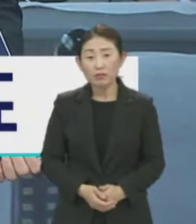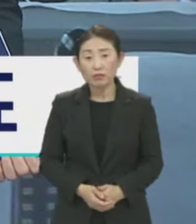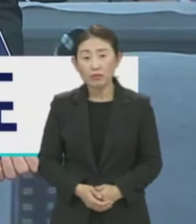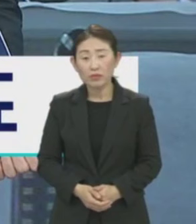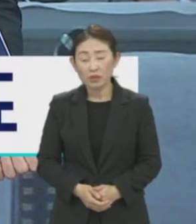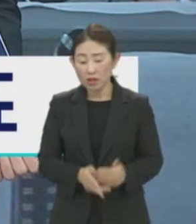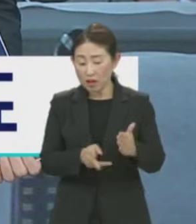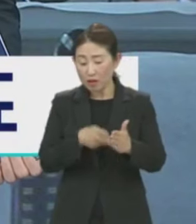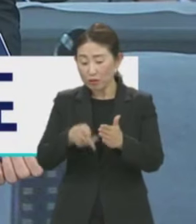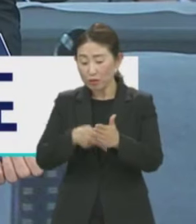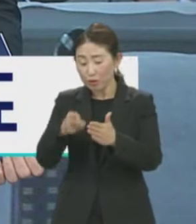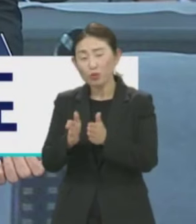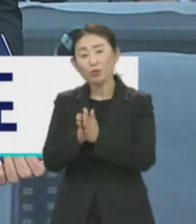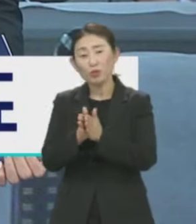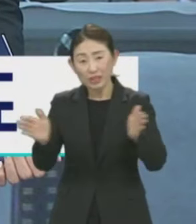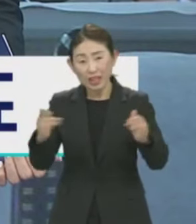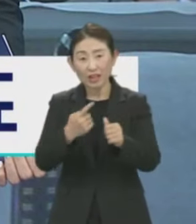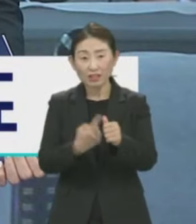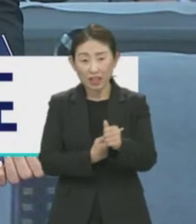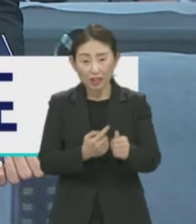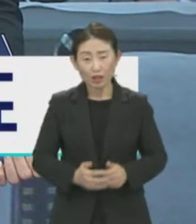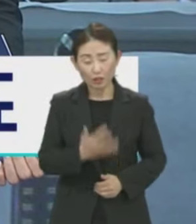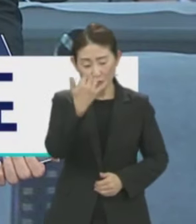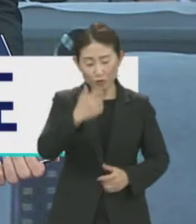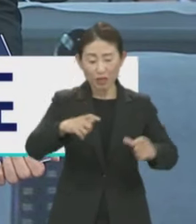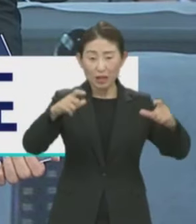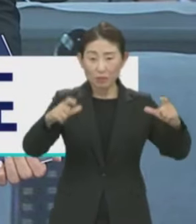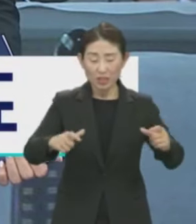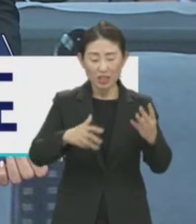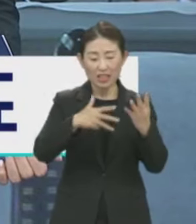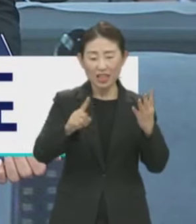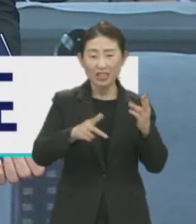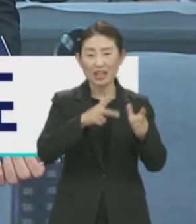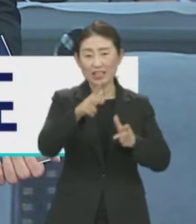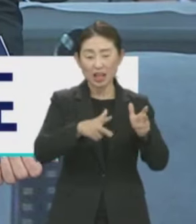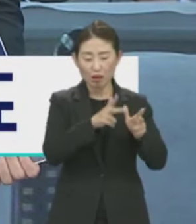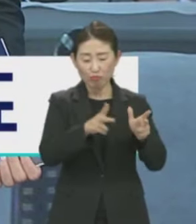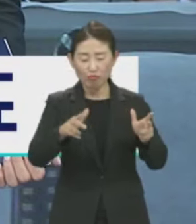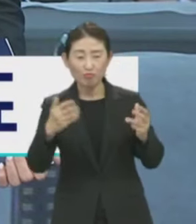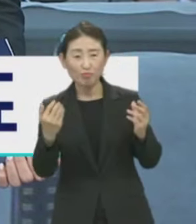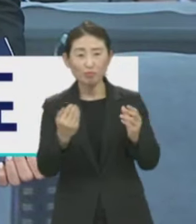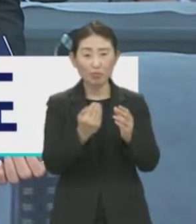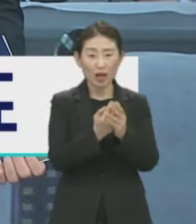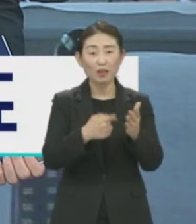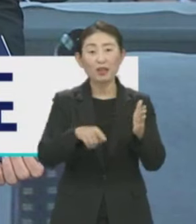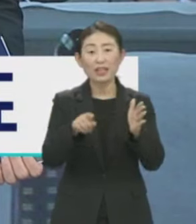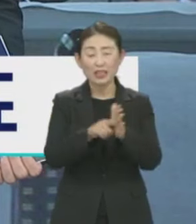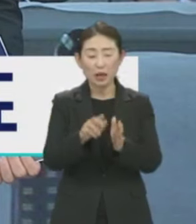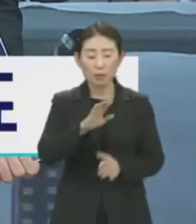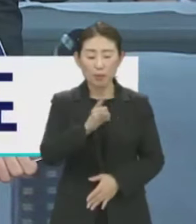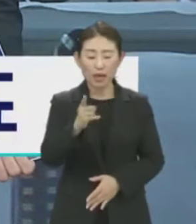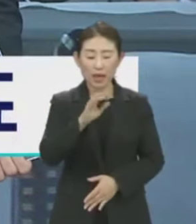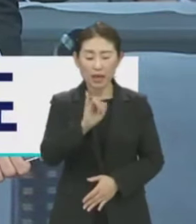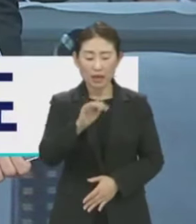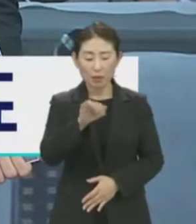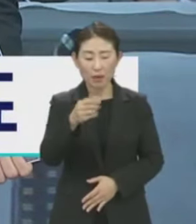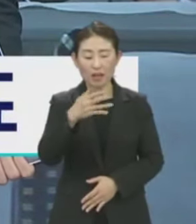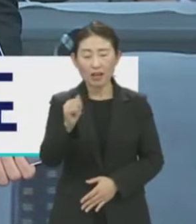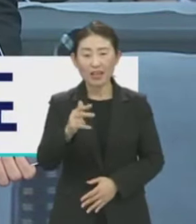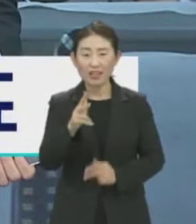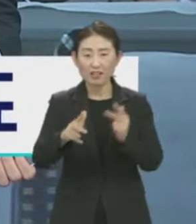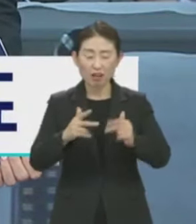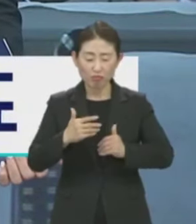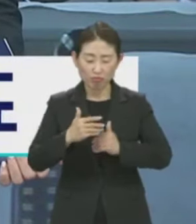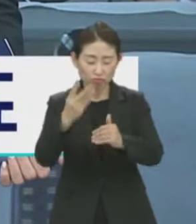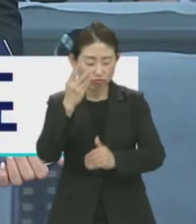아산만 순환철도 개통을 계기로 충남을 대한민국 4차 산업을 선도하는 거점으로 만들기 위한 베이벨리 사업도 속도를 낼